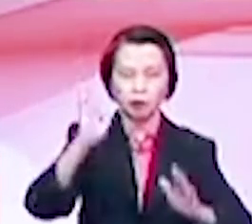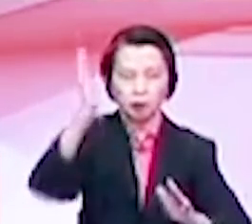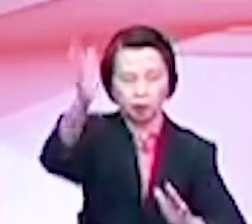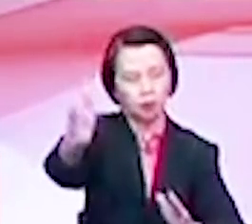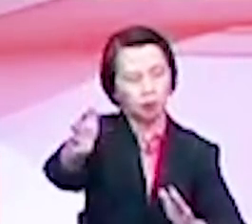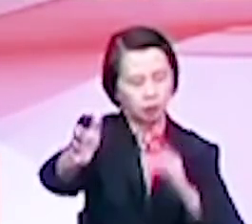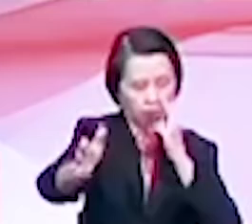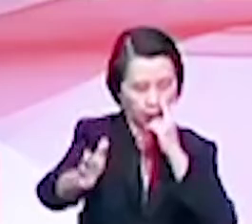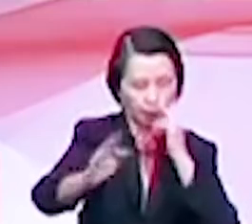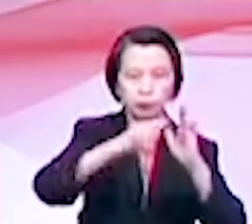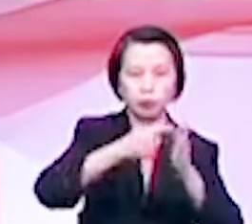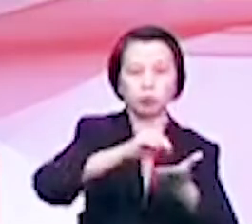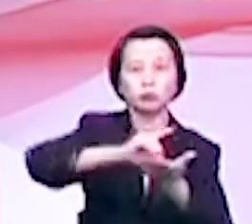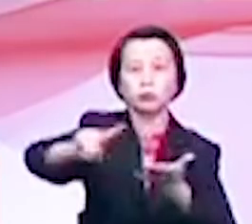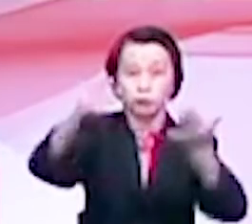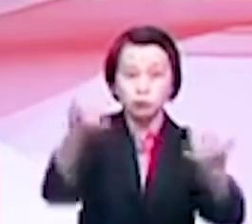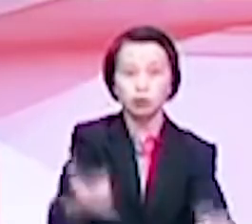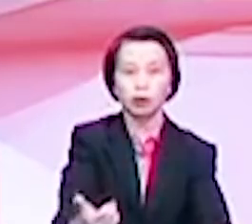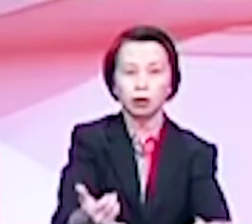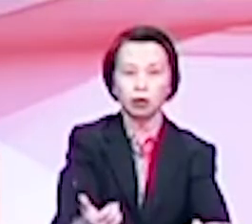pada minggu ini.